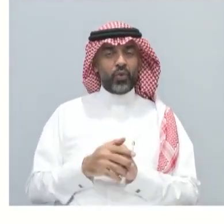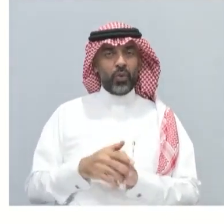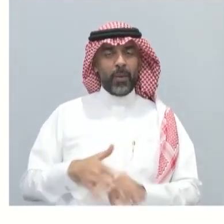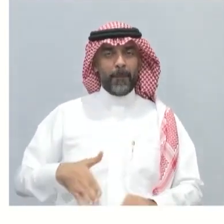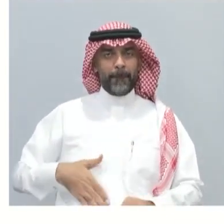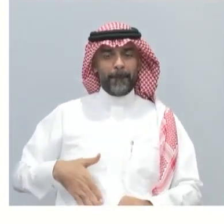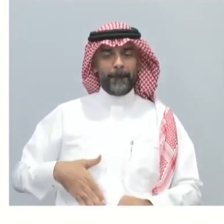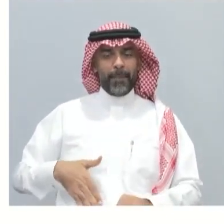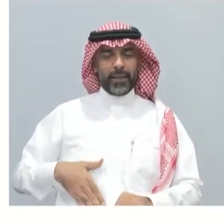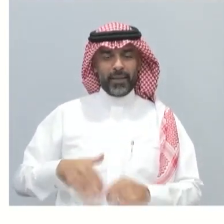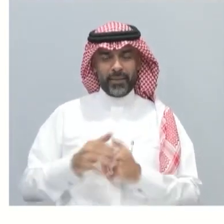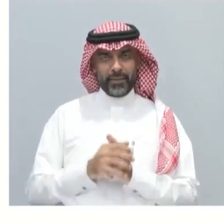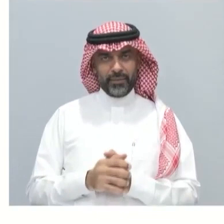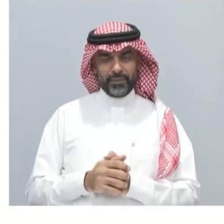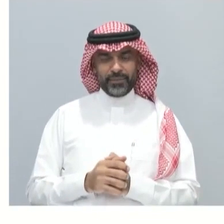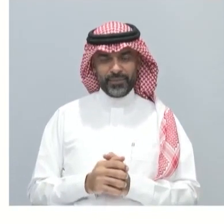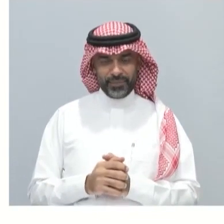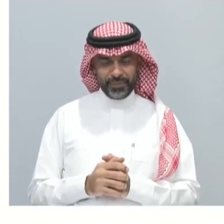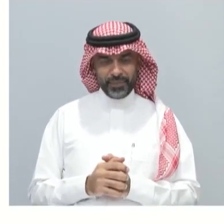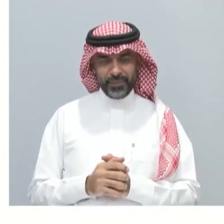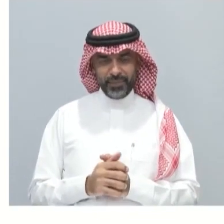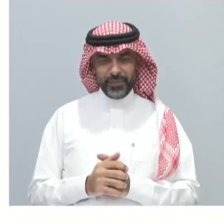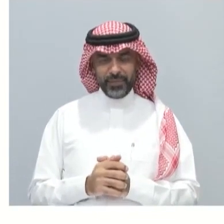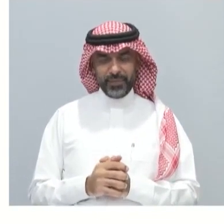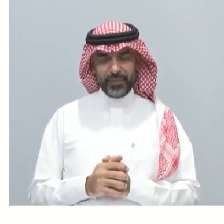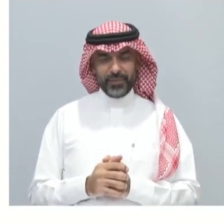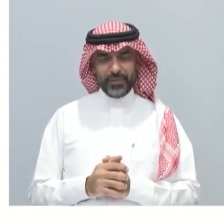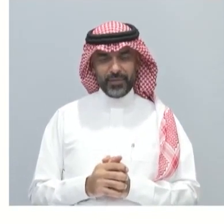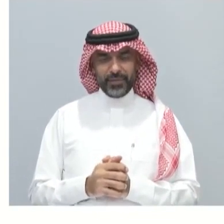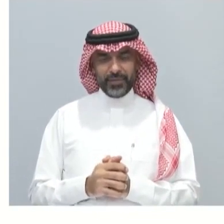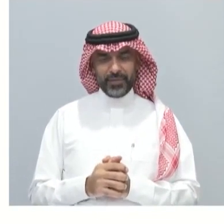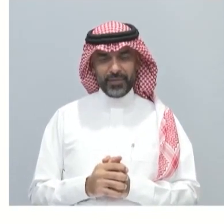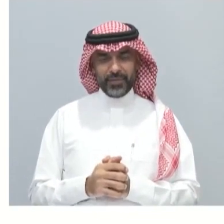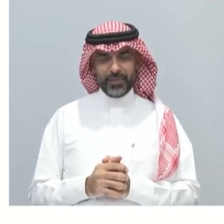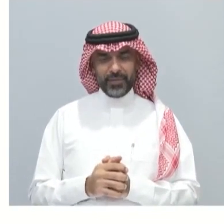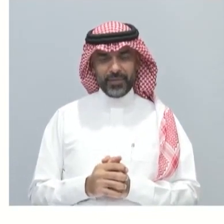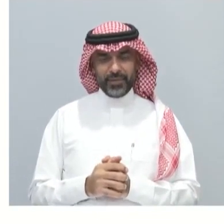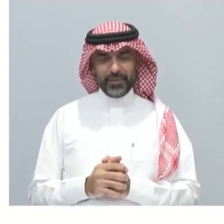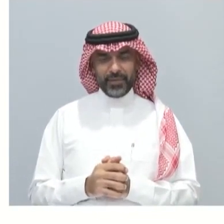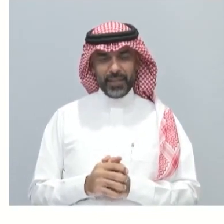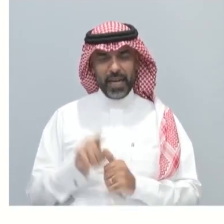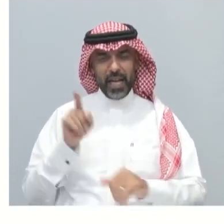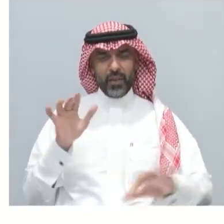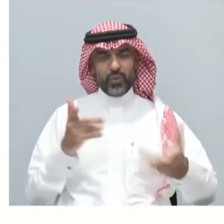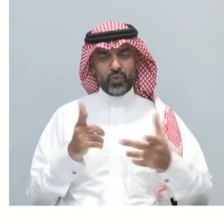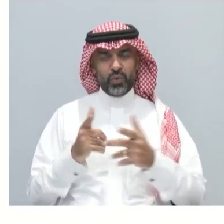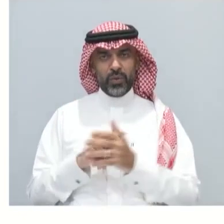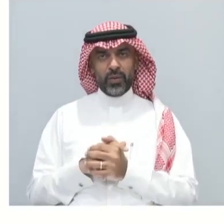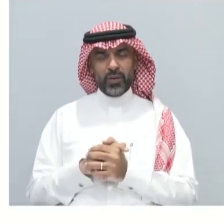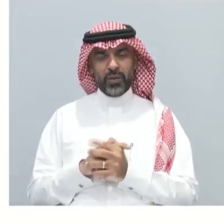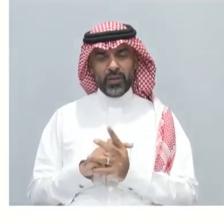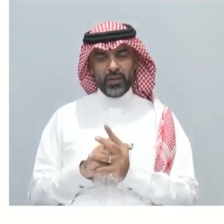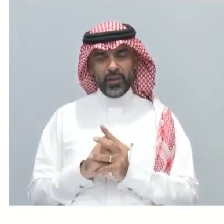الجزء السفلي من جسم العناكب هنا في حال التركيب نجد ان